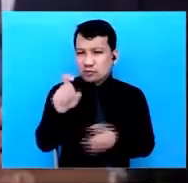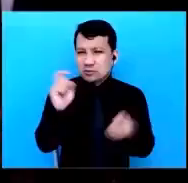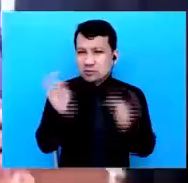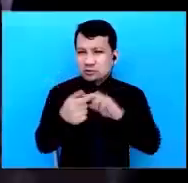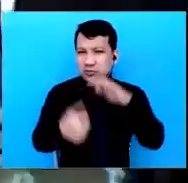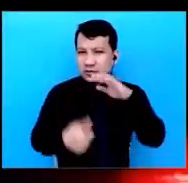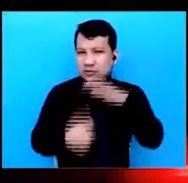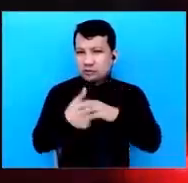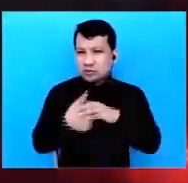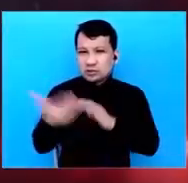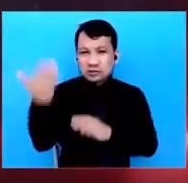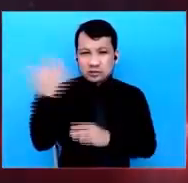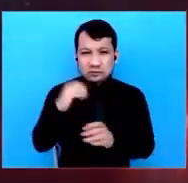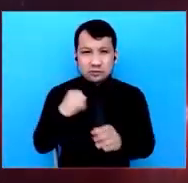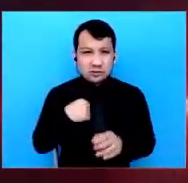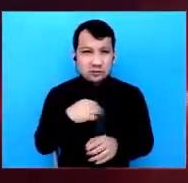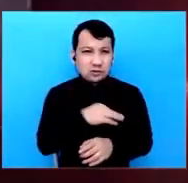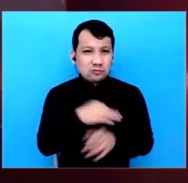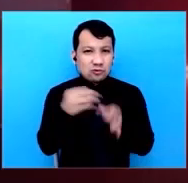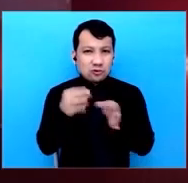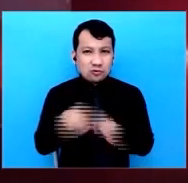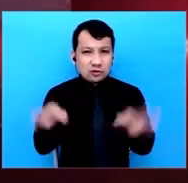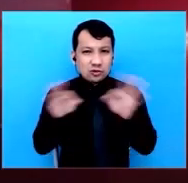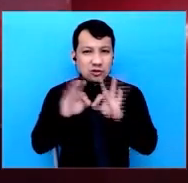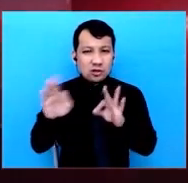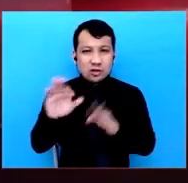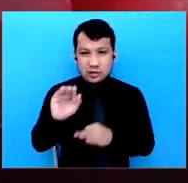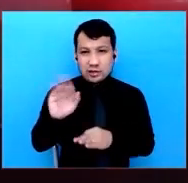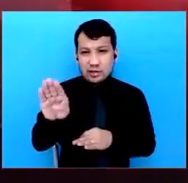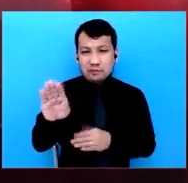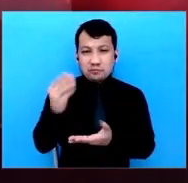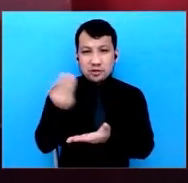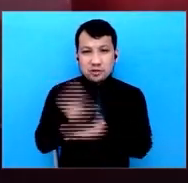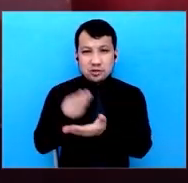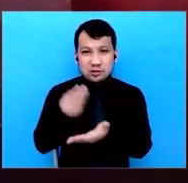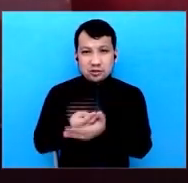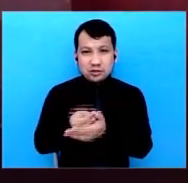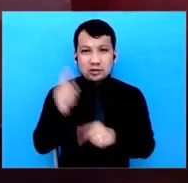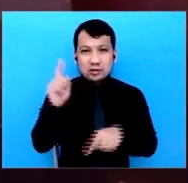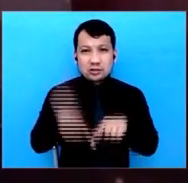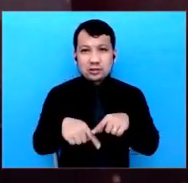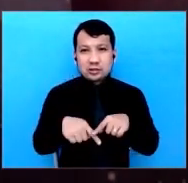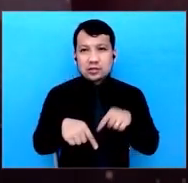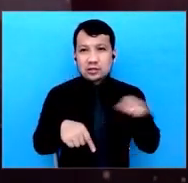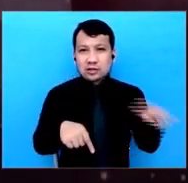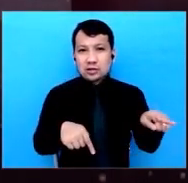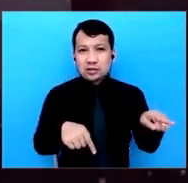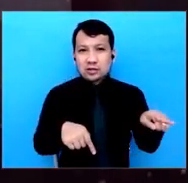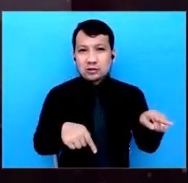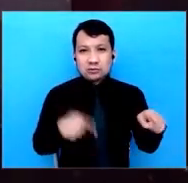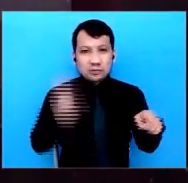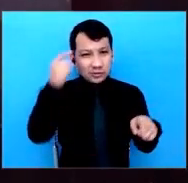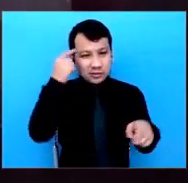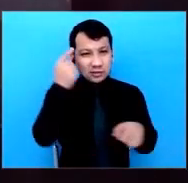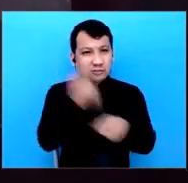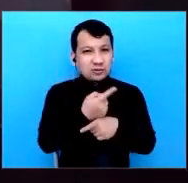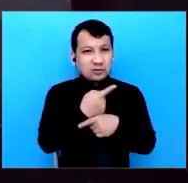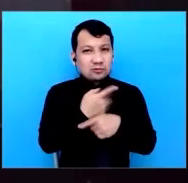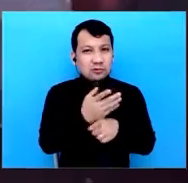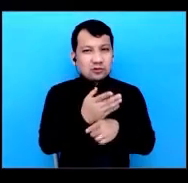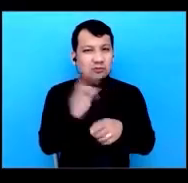dating empleyado na mas pinahalagahan daw ng Facebook ang pera kesa katiwasayan ng isipan ng mga gumagamit